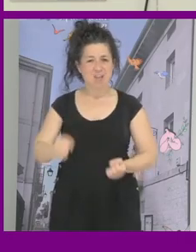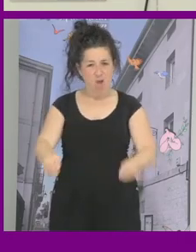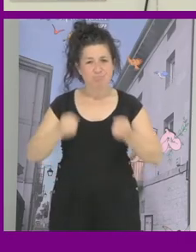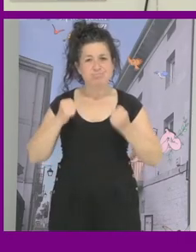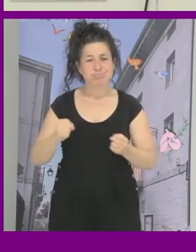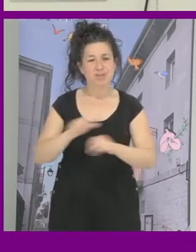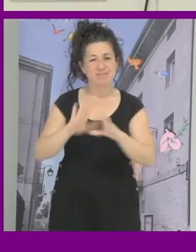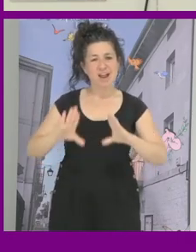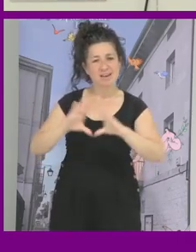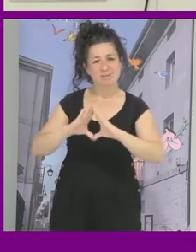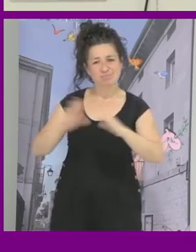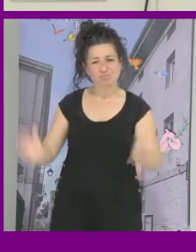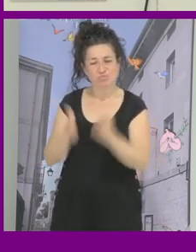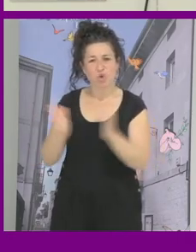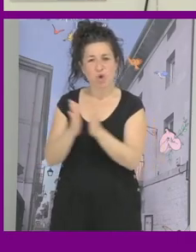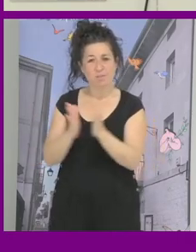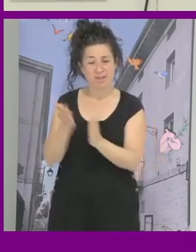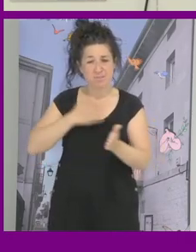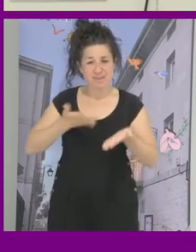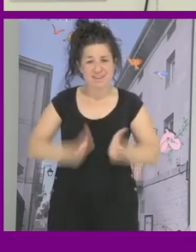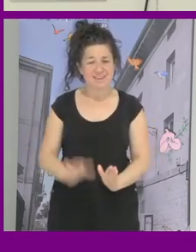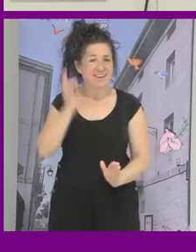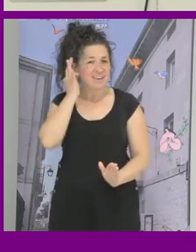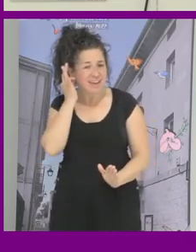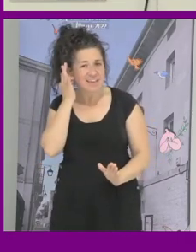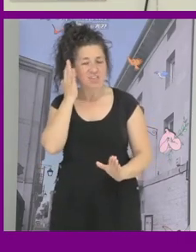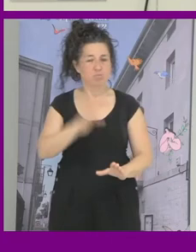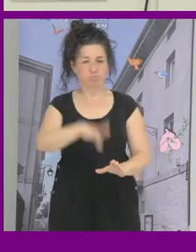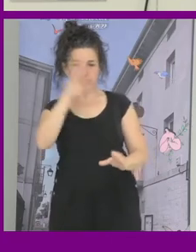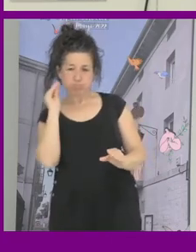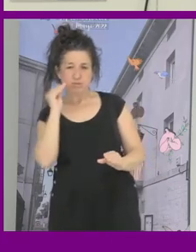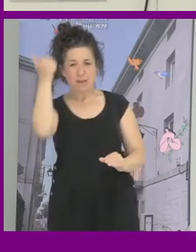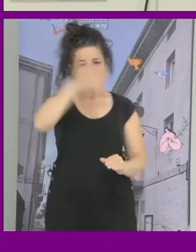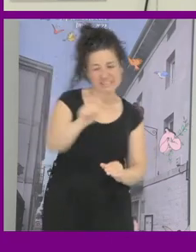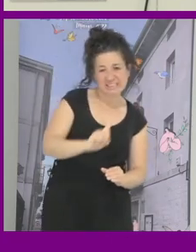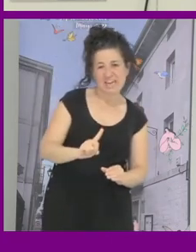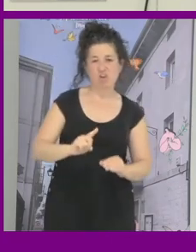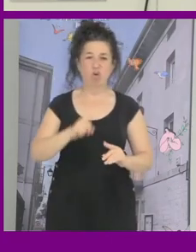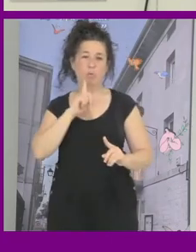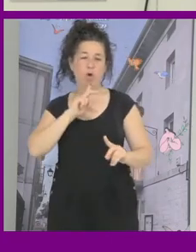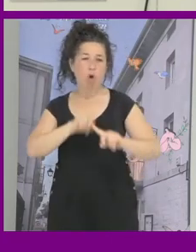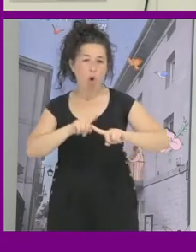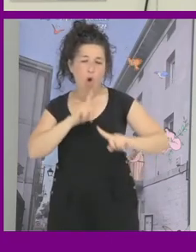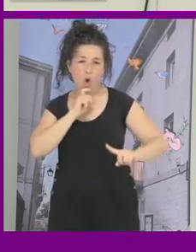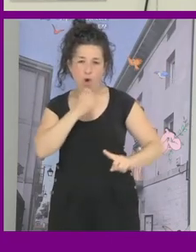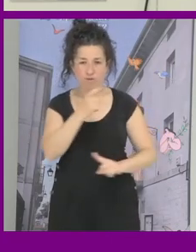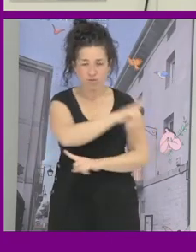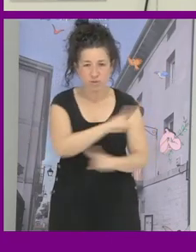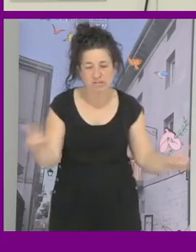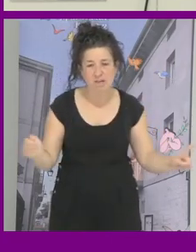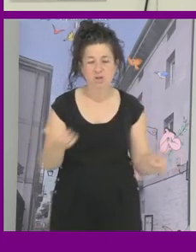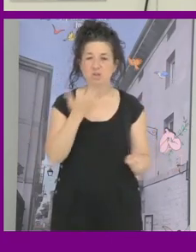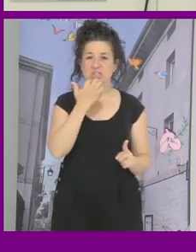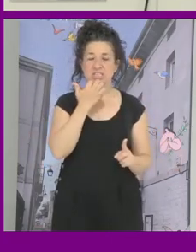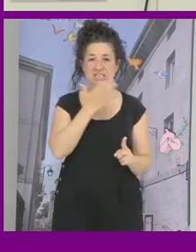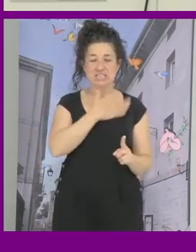lagunei. Nire alaba ulerkorra da, ez da homofoboa, ez da matxista. Triste nagoenean eta hau guztia eskutatu nahi dudanean, hau da, lesbiana